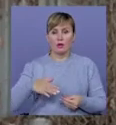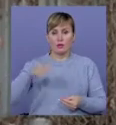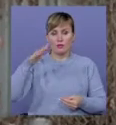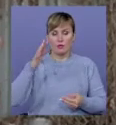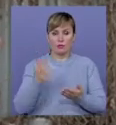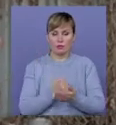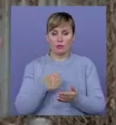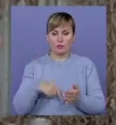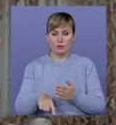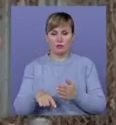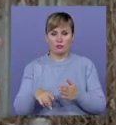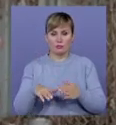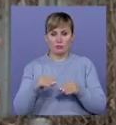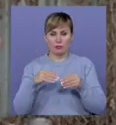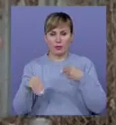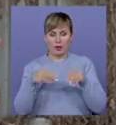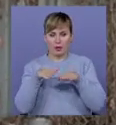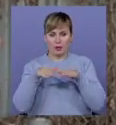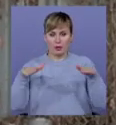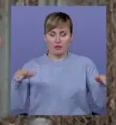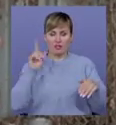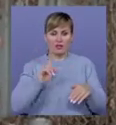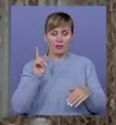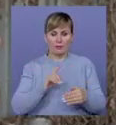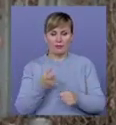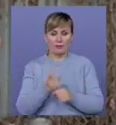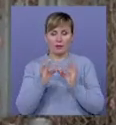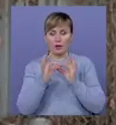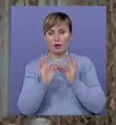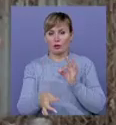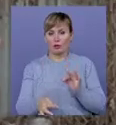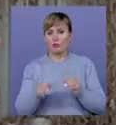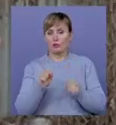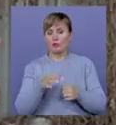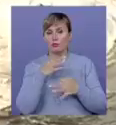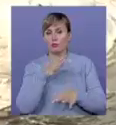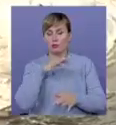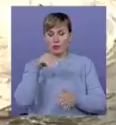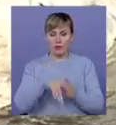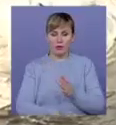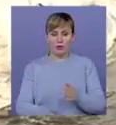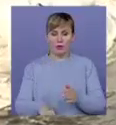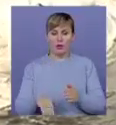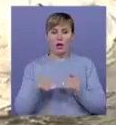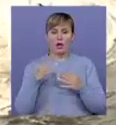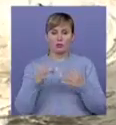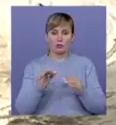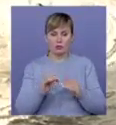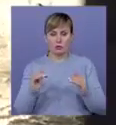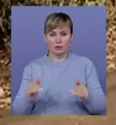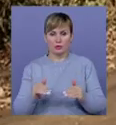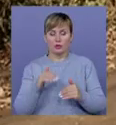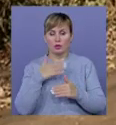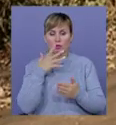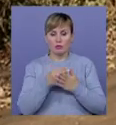получается просто пластина постелена железная. Она очень тонкая, она может в любой момент провалиться. Отпускать детей одних дальше